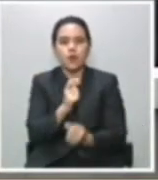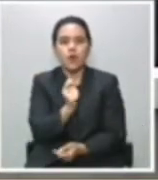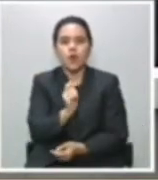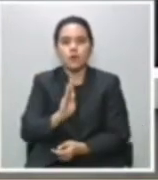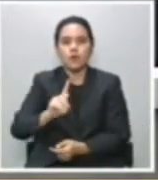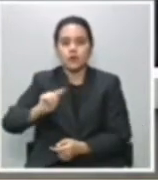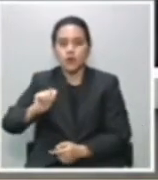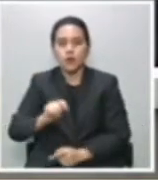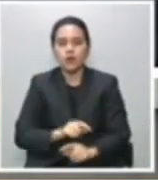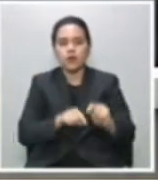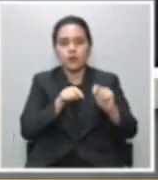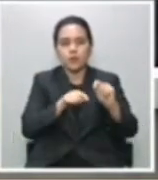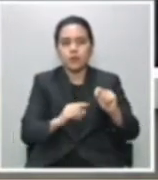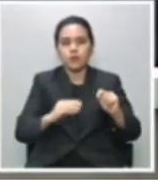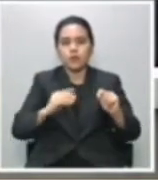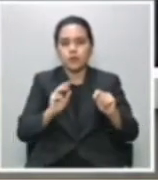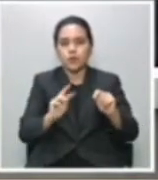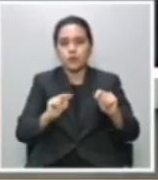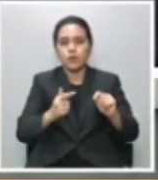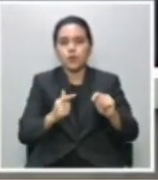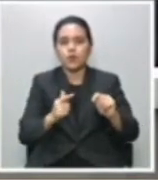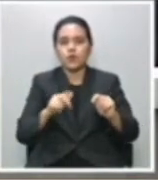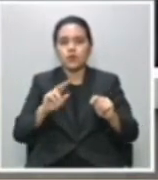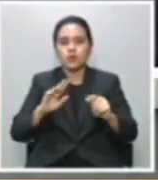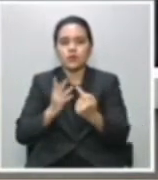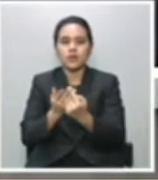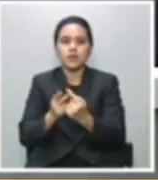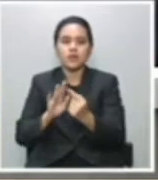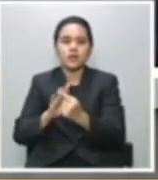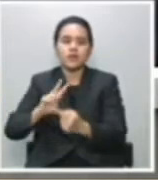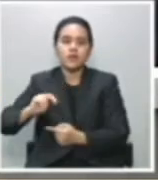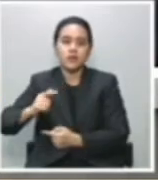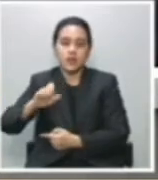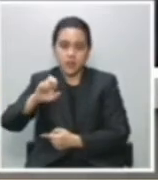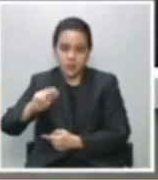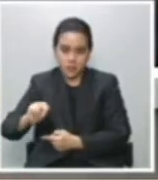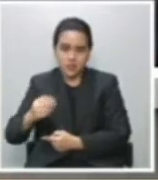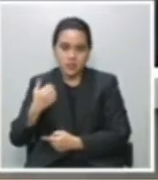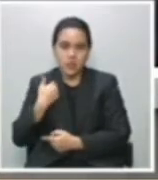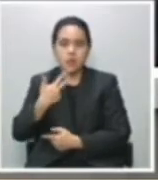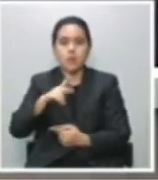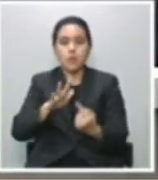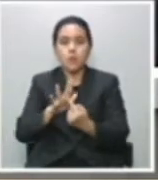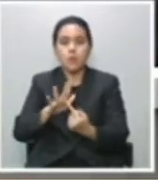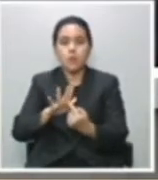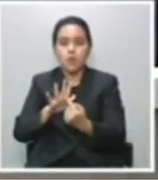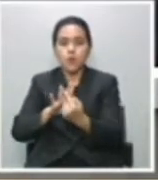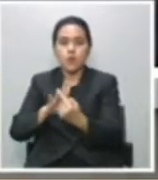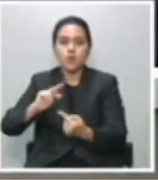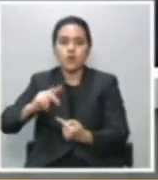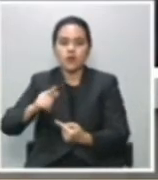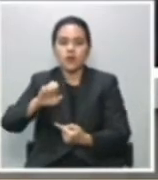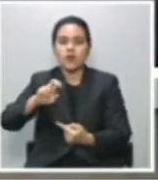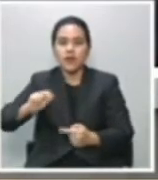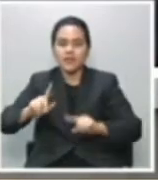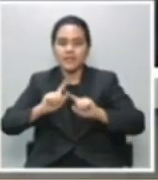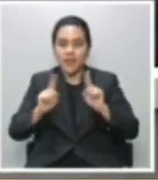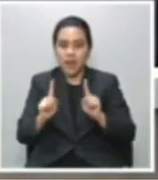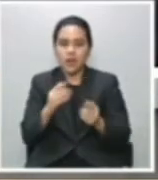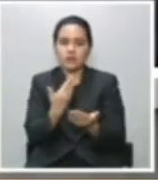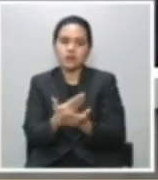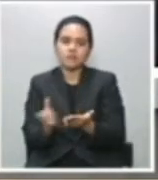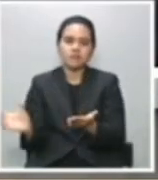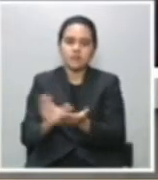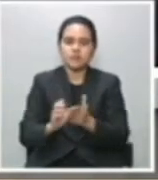คือตำบลภูเงินผลปรากฏว่าองค์การบริหารส่วนตำบลภูเงินนั้นไม่มีบุคลากรไม่มีงบประมาณที่จ